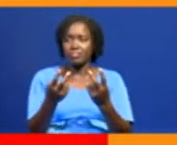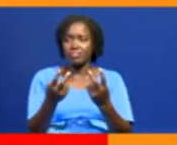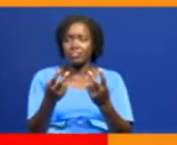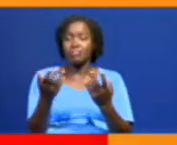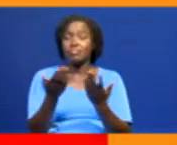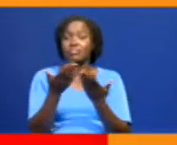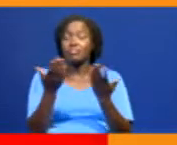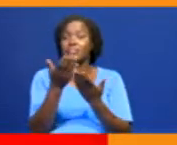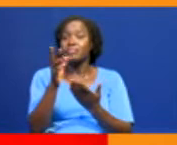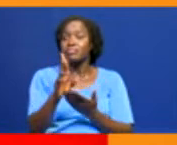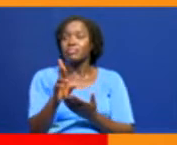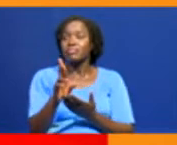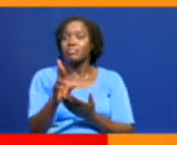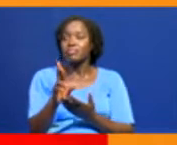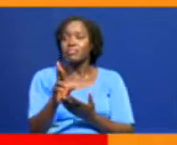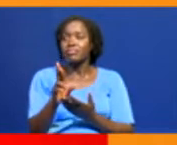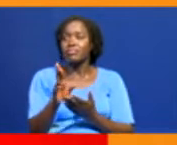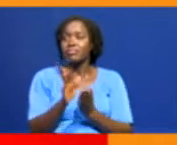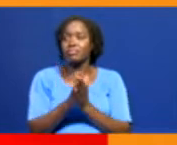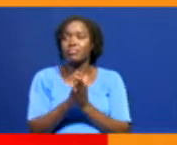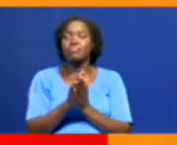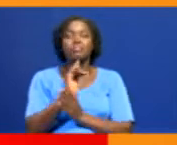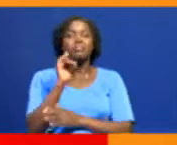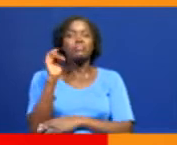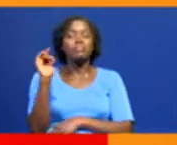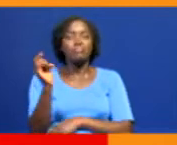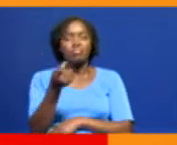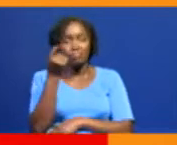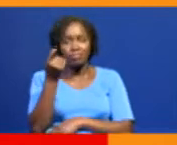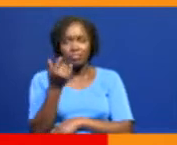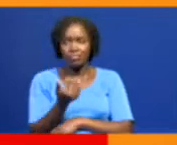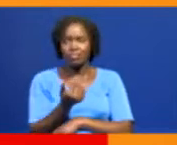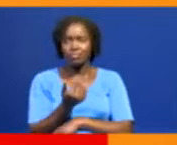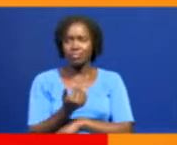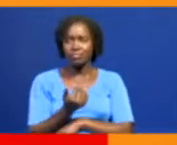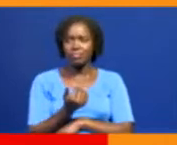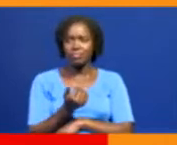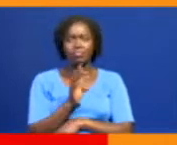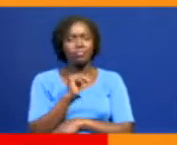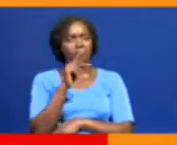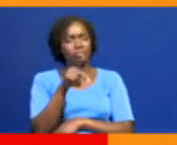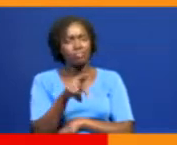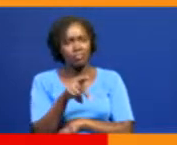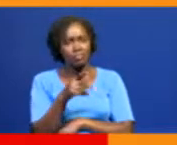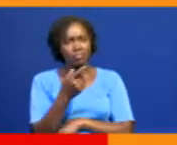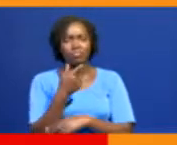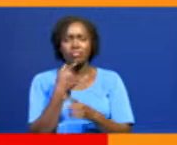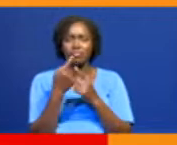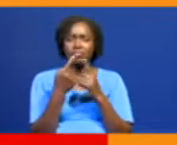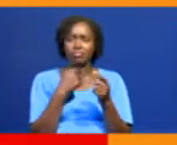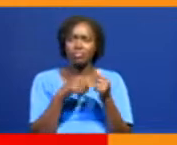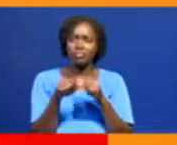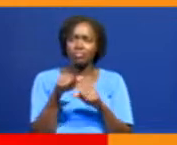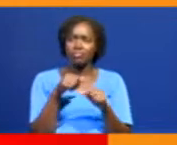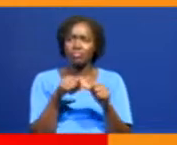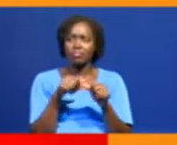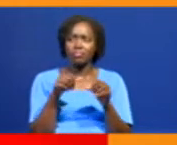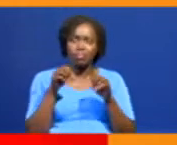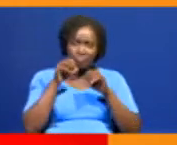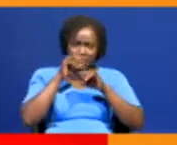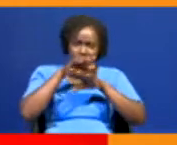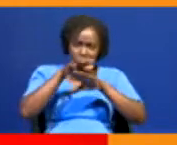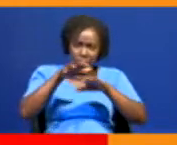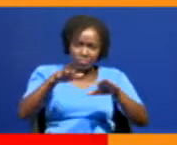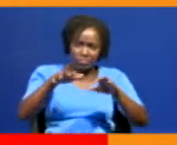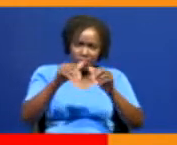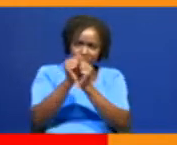ulipo hapa katika pembe zote humu nchini. Sasa mbunge Lootee, tuzungumze kuhusiana na ugatuzi takriban